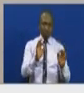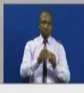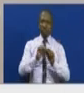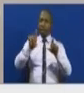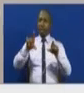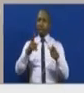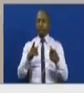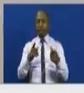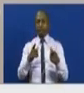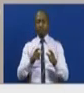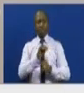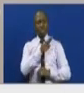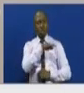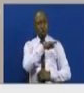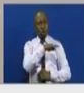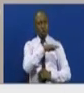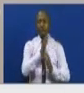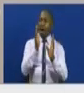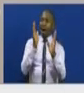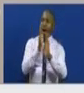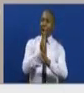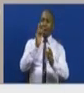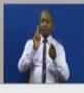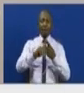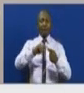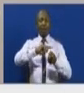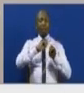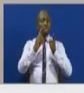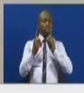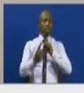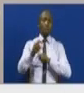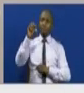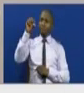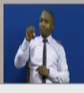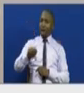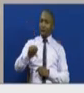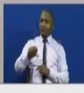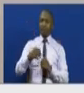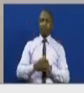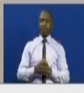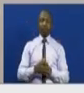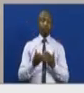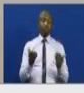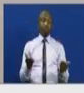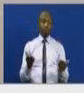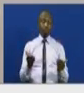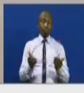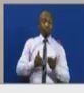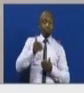lakini jioni hali yake ilizidi kuwa mbaya na